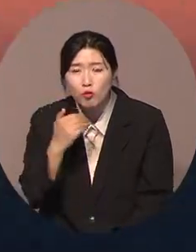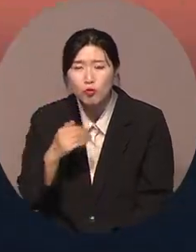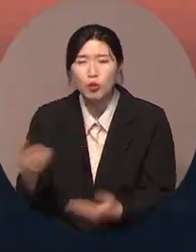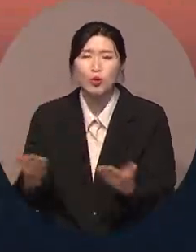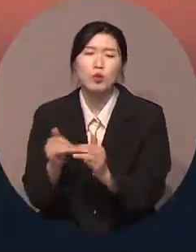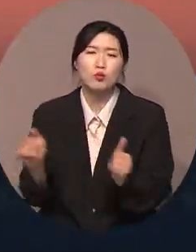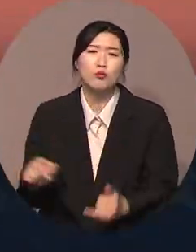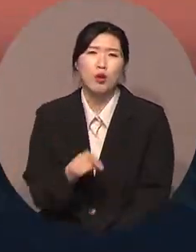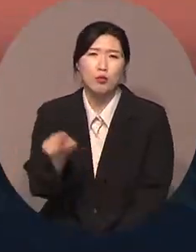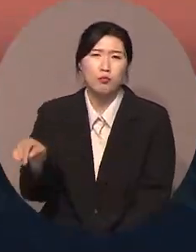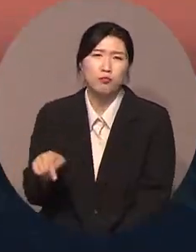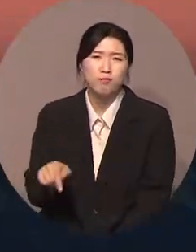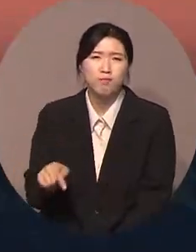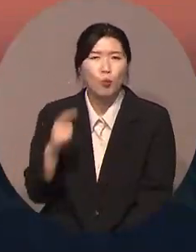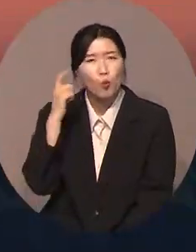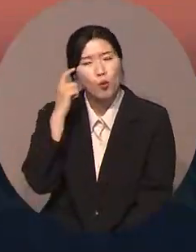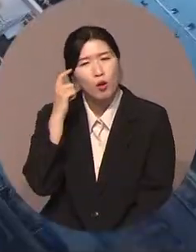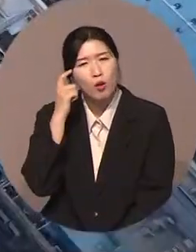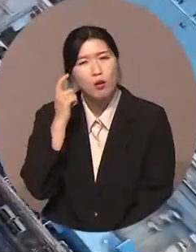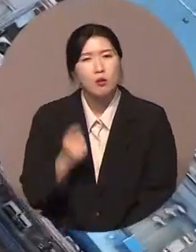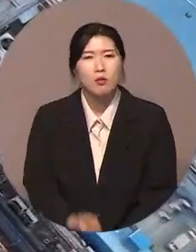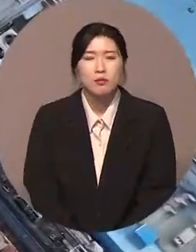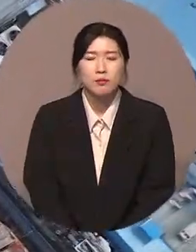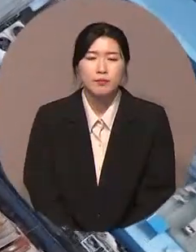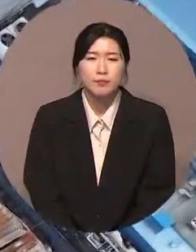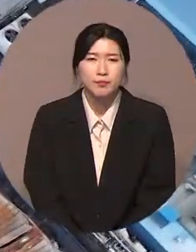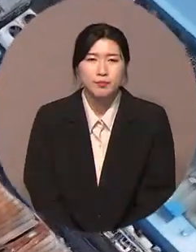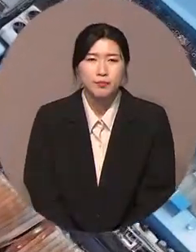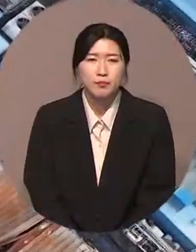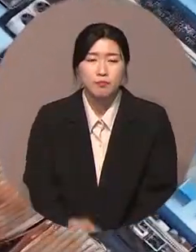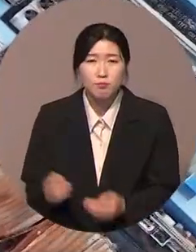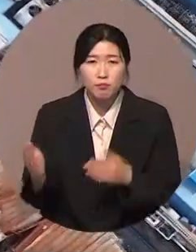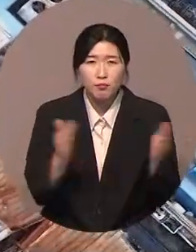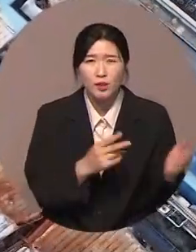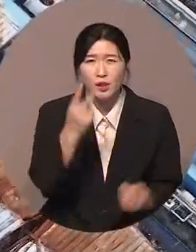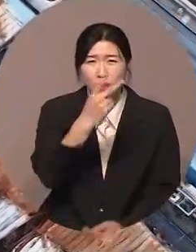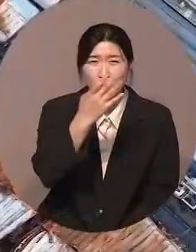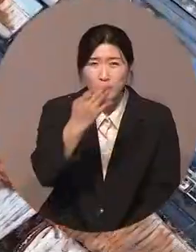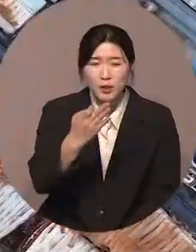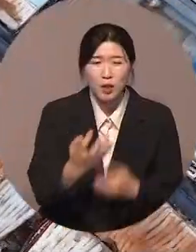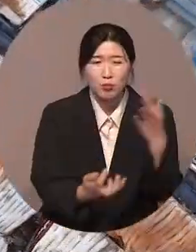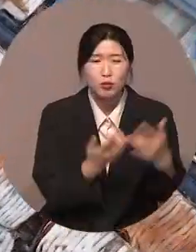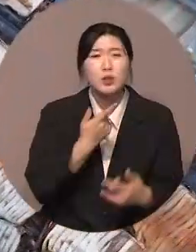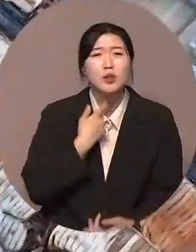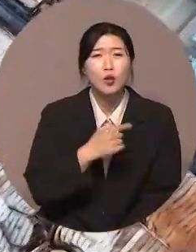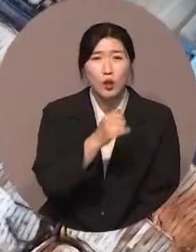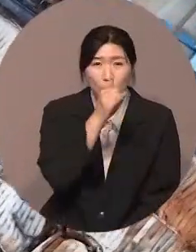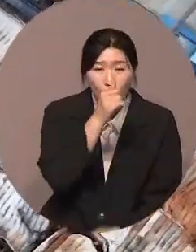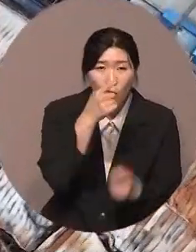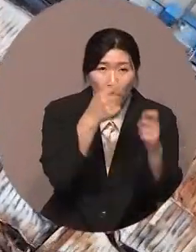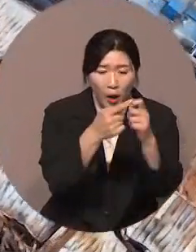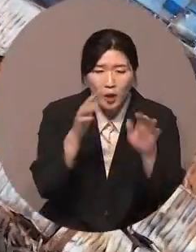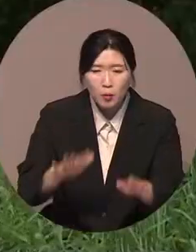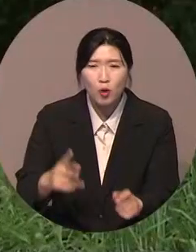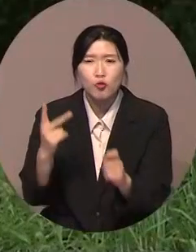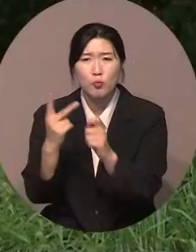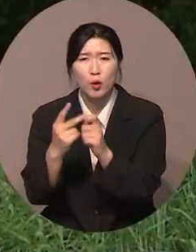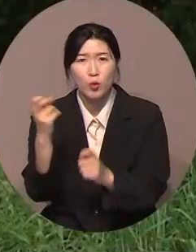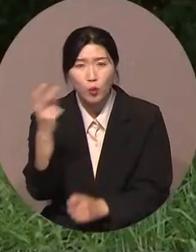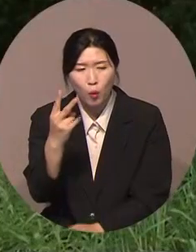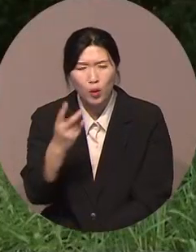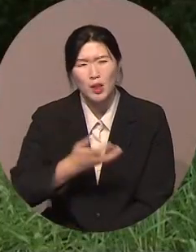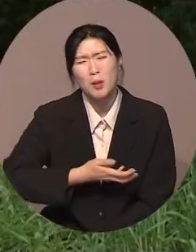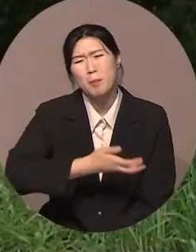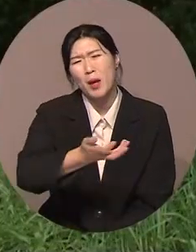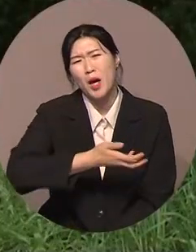노동자들 해고시킨다는 건 있을 수 없다고 생각하는 겁니다. 지난 2014년에 이어 또다시 원인 미상의 화재로 물의를 빚자 한국